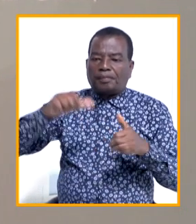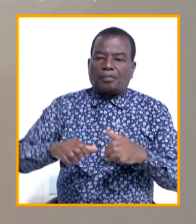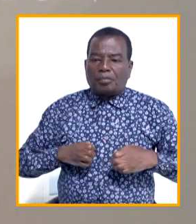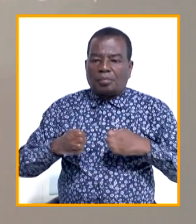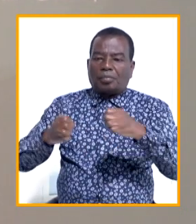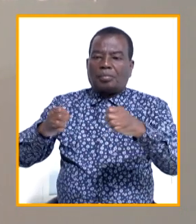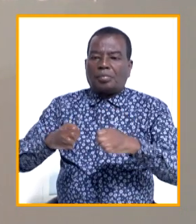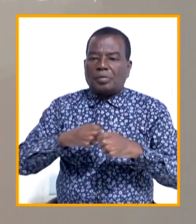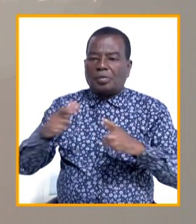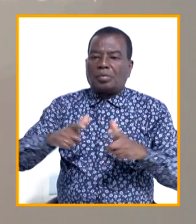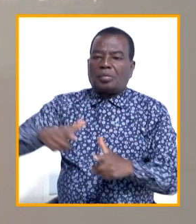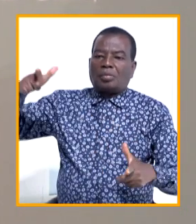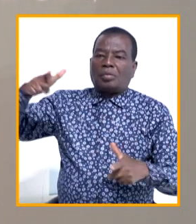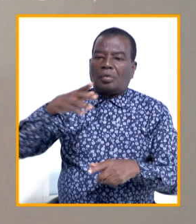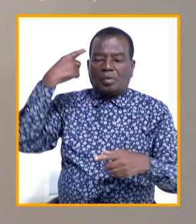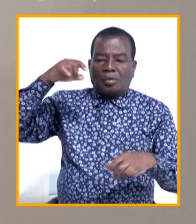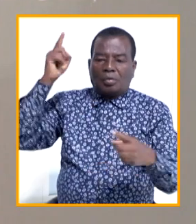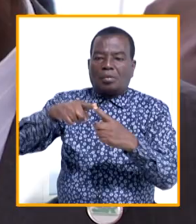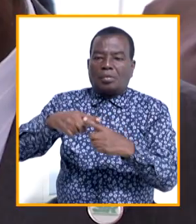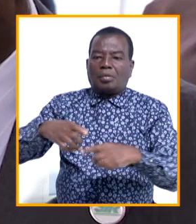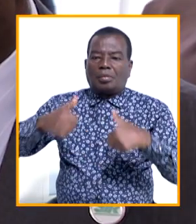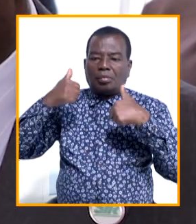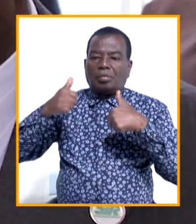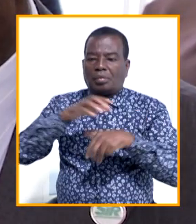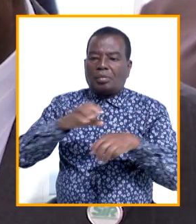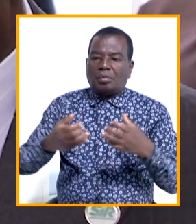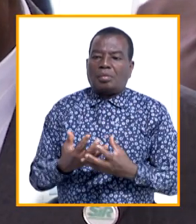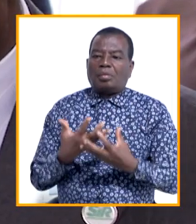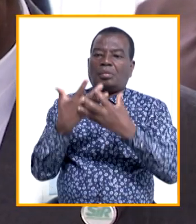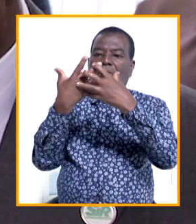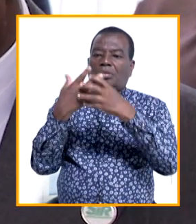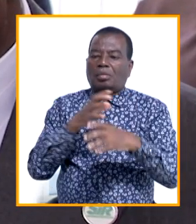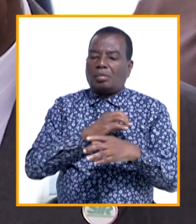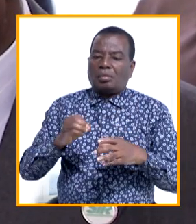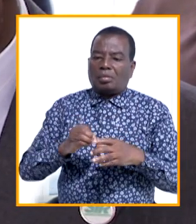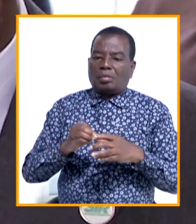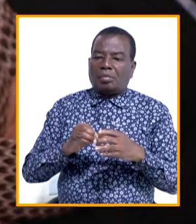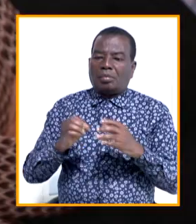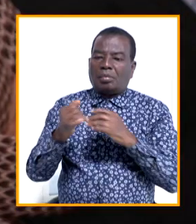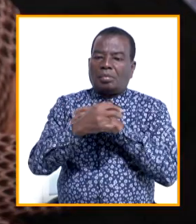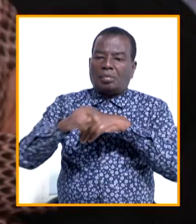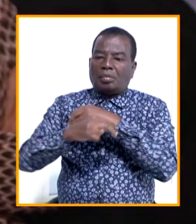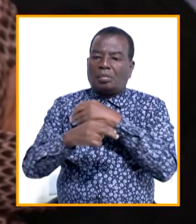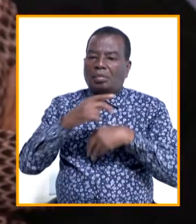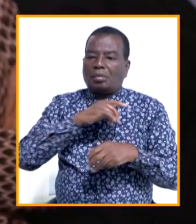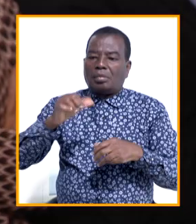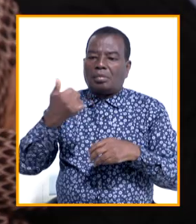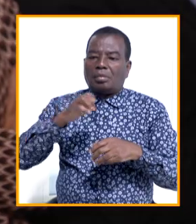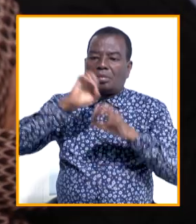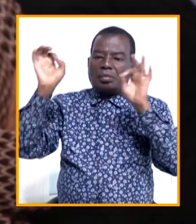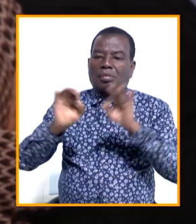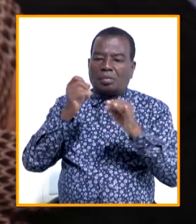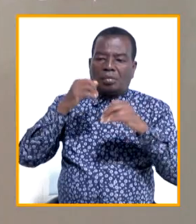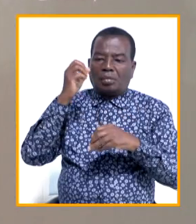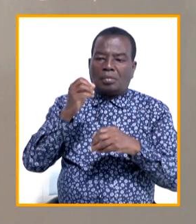effort est trop grand pour atteindre l'excellence et faire grandir sa patrie et cette 10e édition